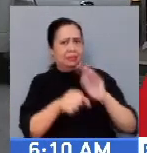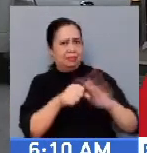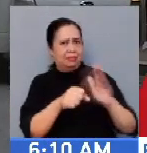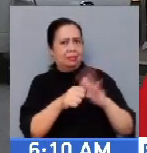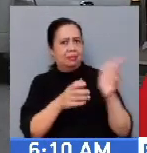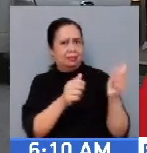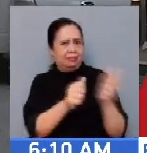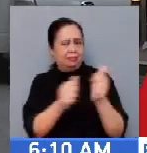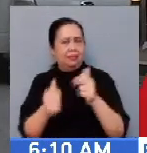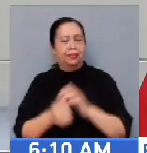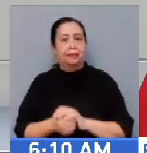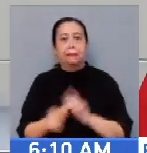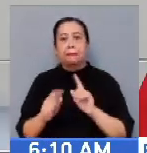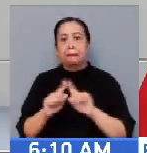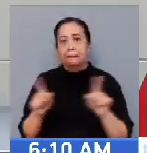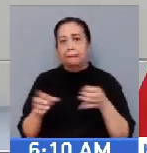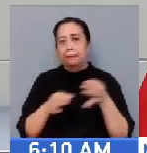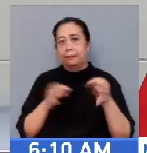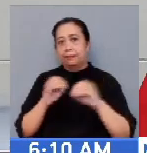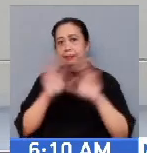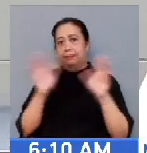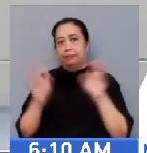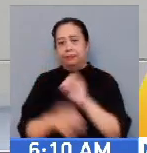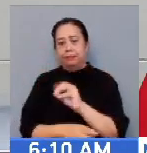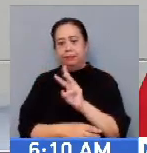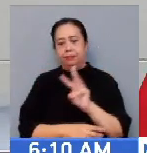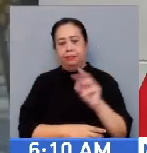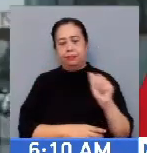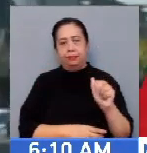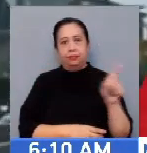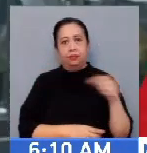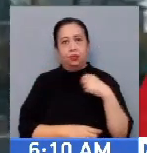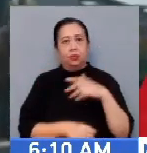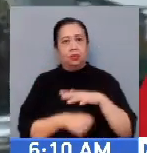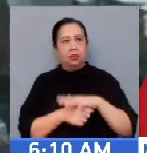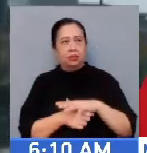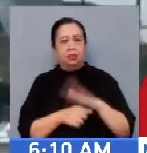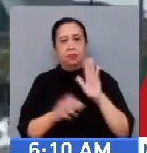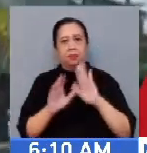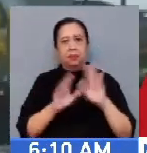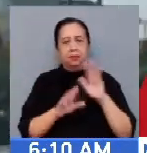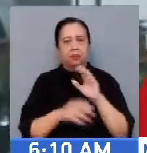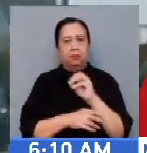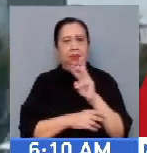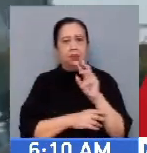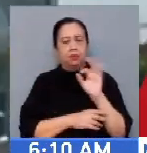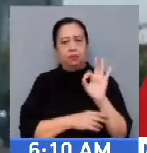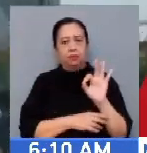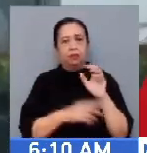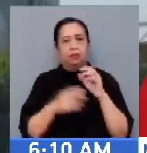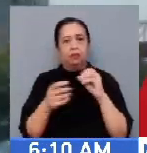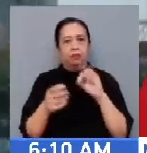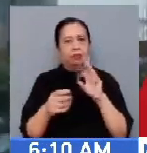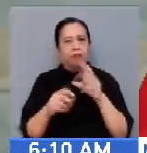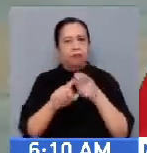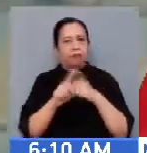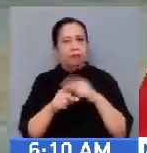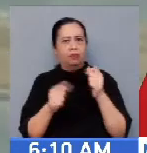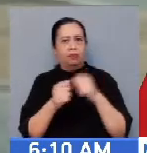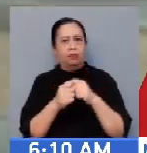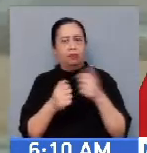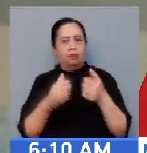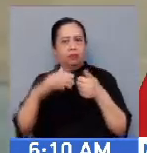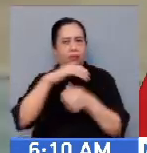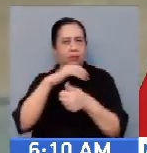Pero paglilinaw ng OWA, ang mga distressed OFWs o yung mga OFWs na galing sa mga shelters abroad